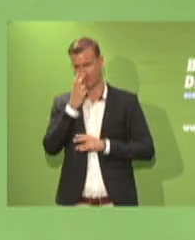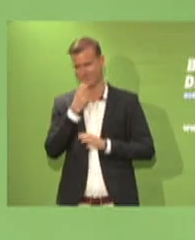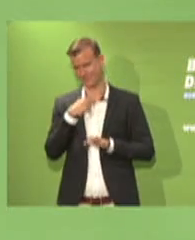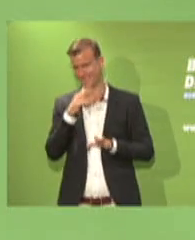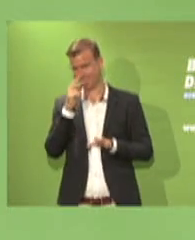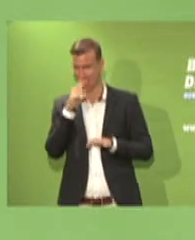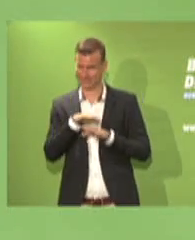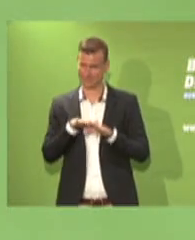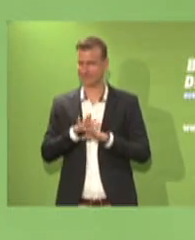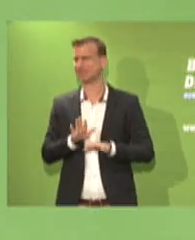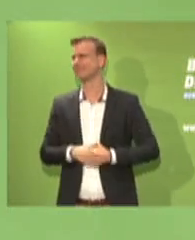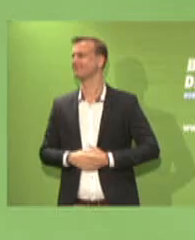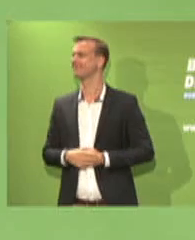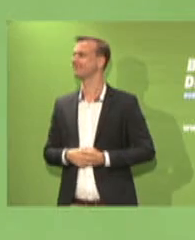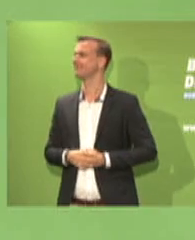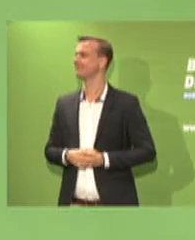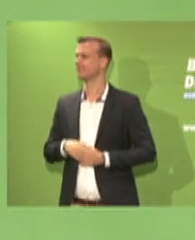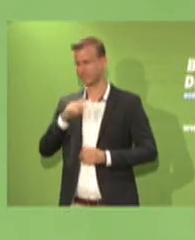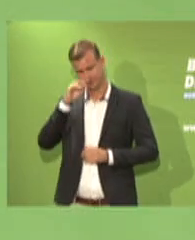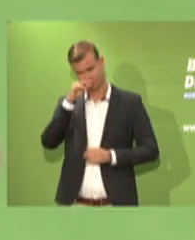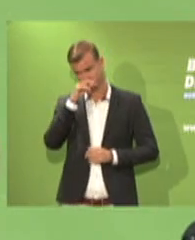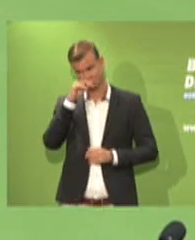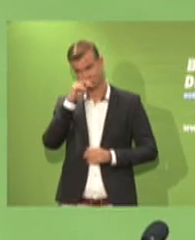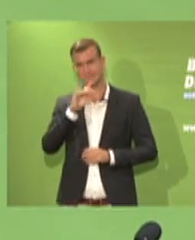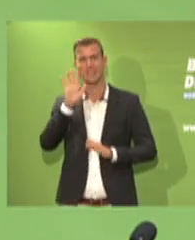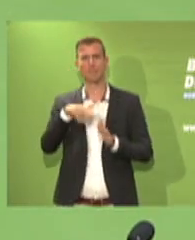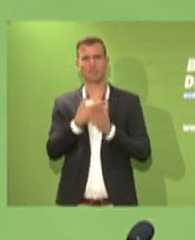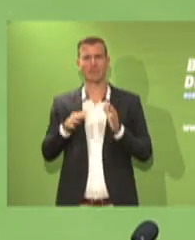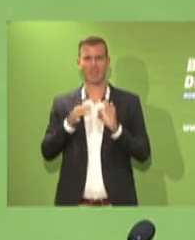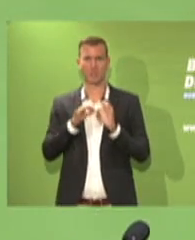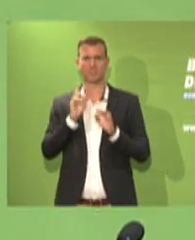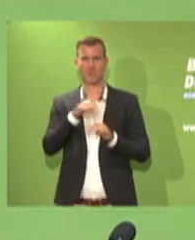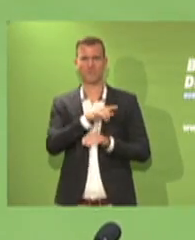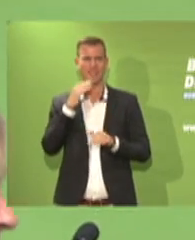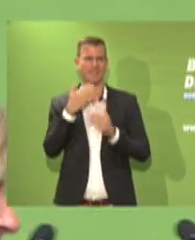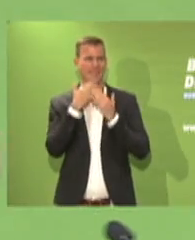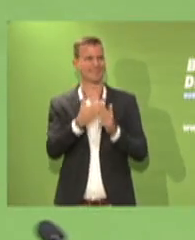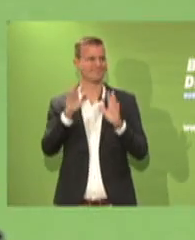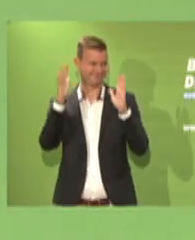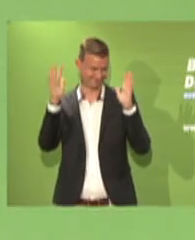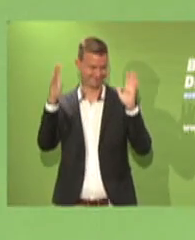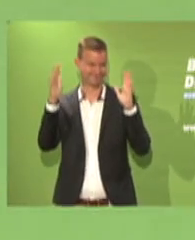Entschuldigung. Wir bedanken uns bei den Gebärdendolmetschern, die...